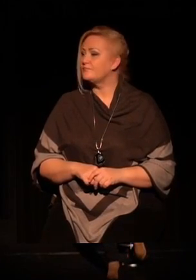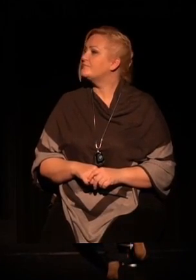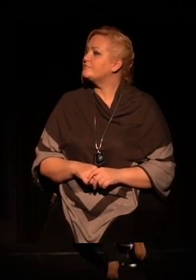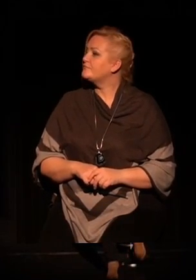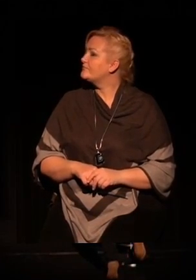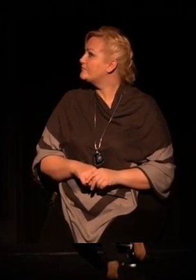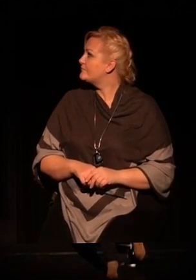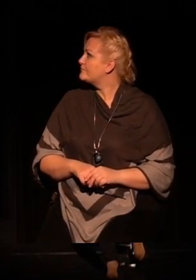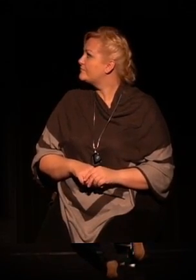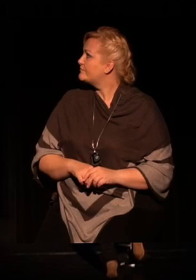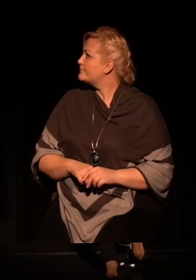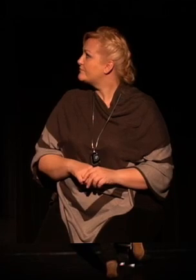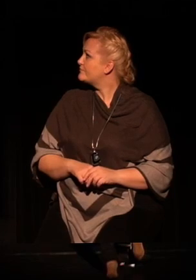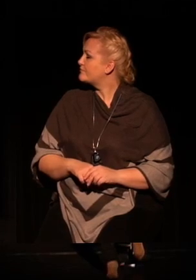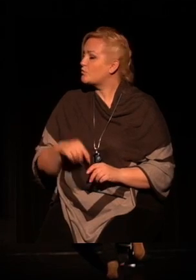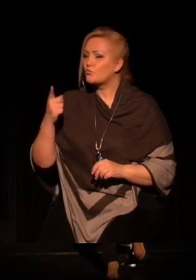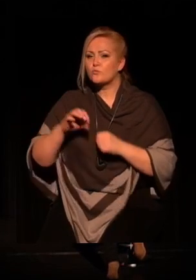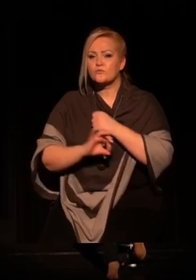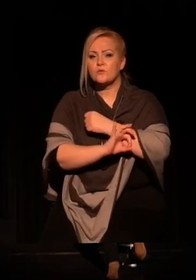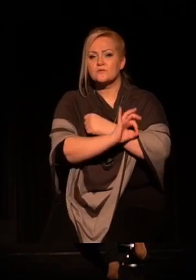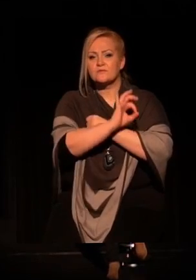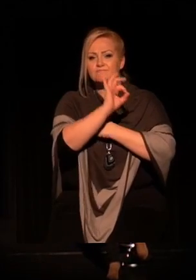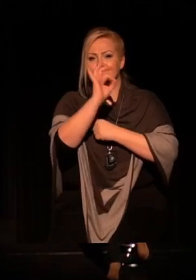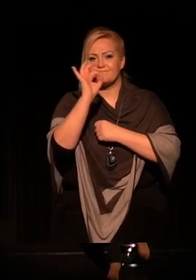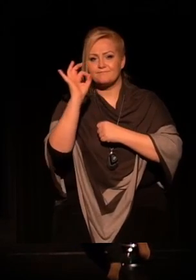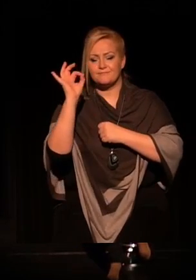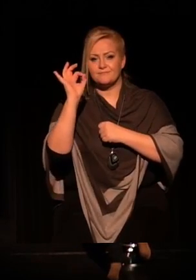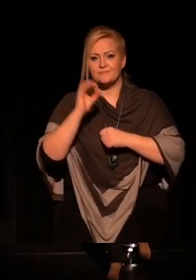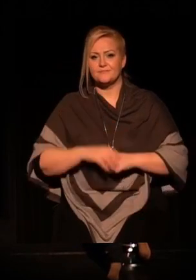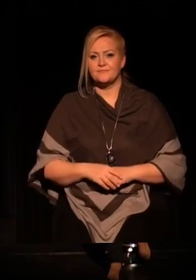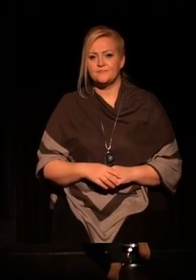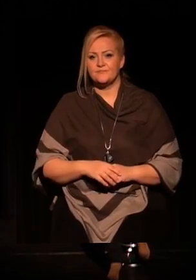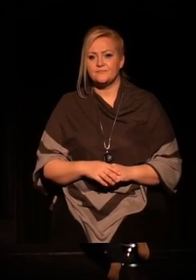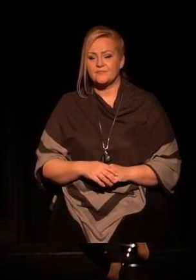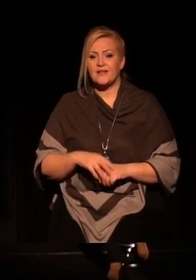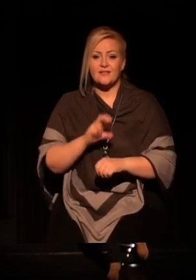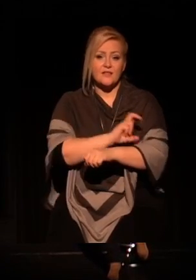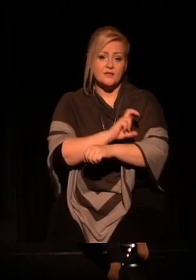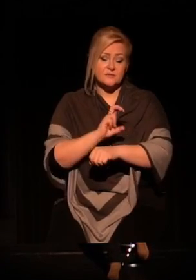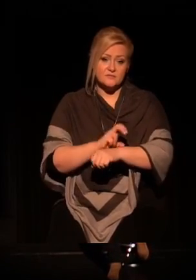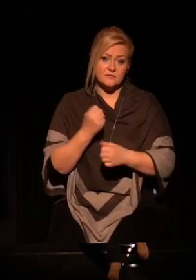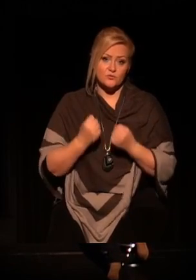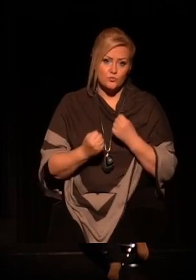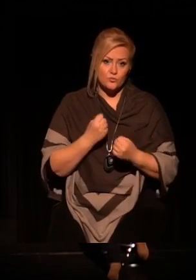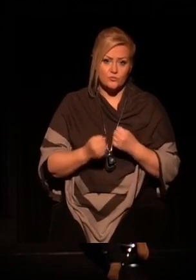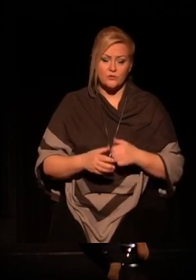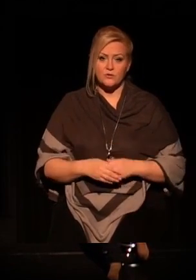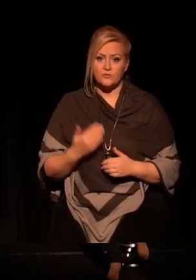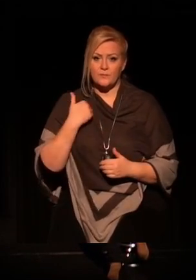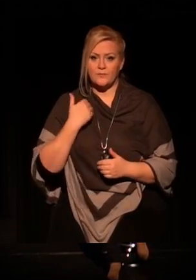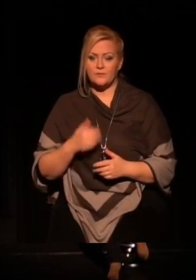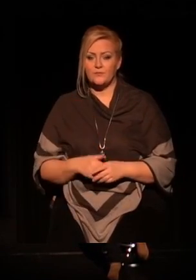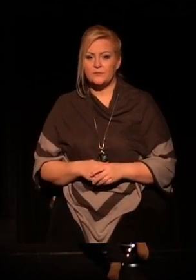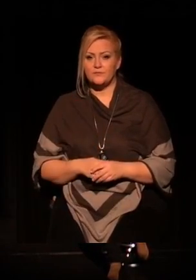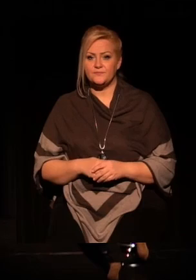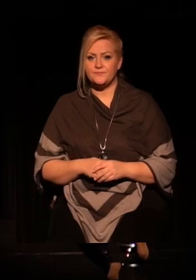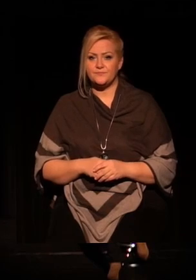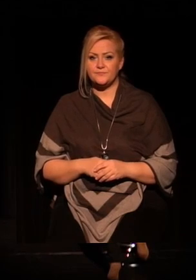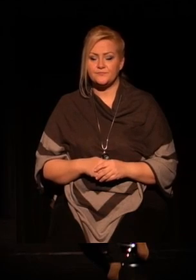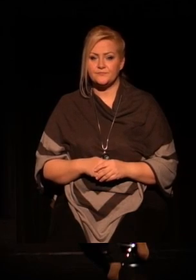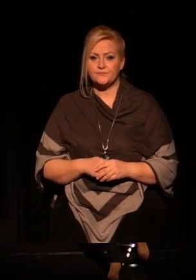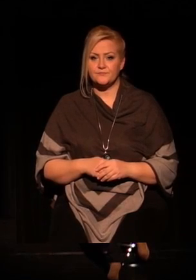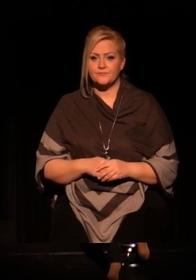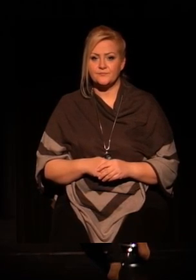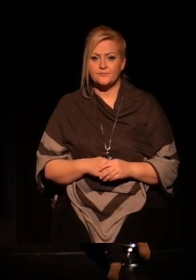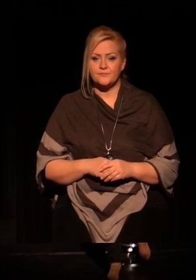powoli robić wschód słońca, te takie trudności techniczne, bo czym się też różni północna